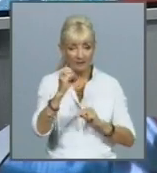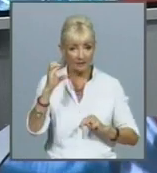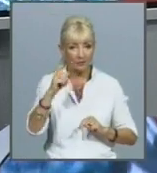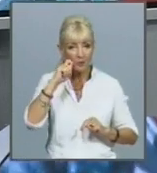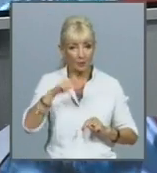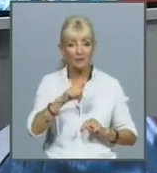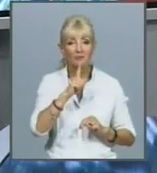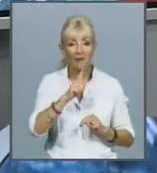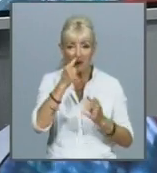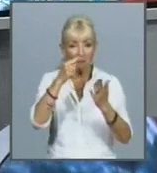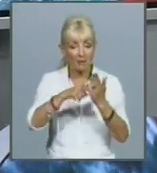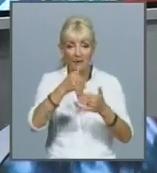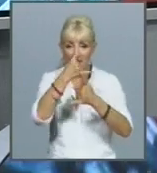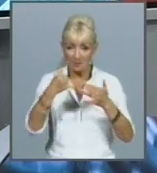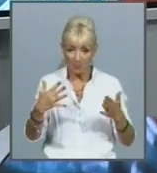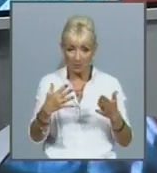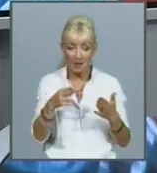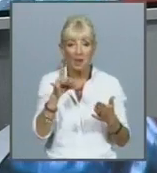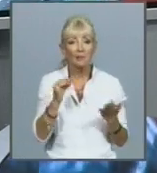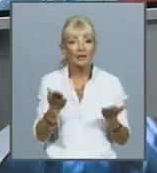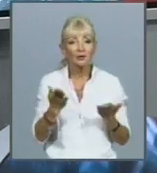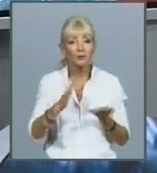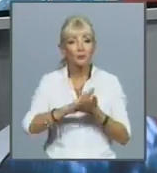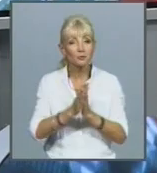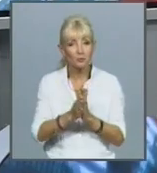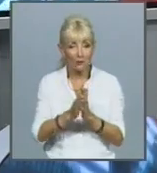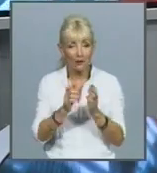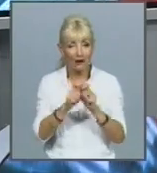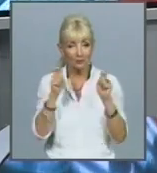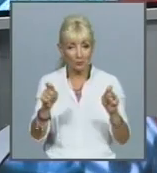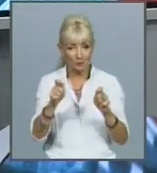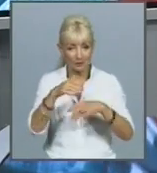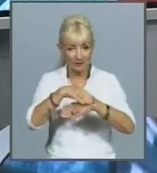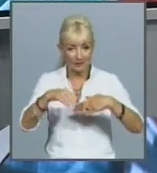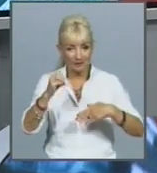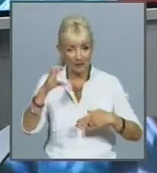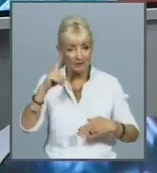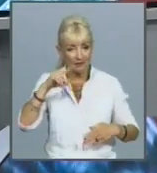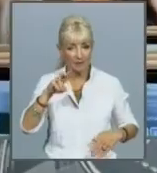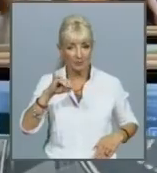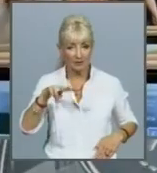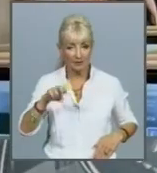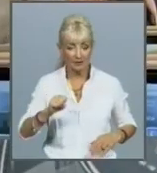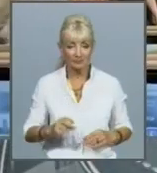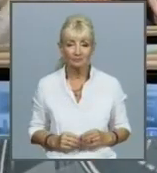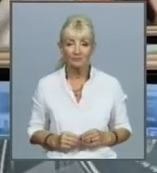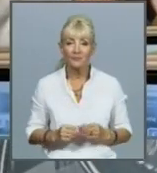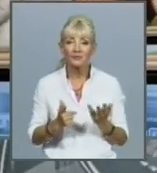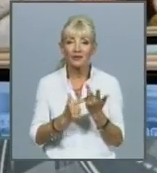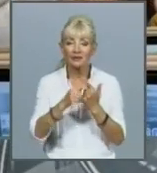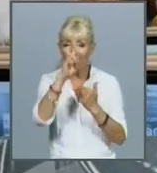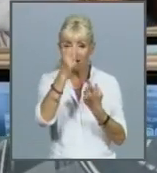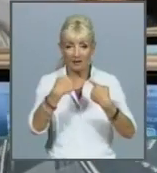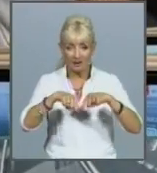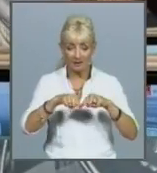українці поки що потрапити не можуть. За яких умов відкриються кордони ЄС, знає наша Юлія Біла. Кількість країн, з